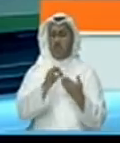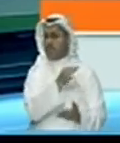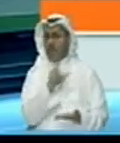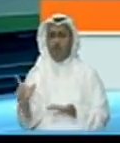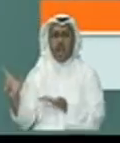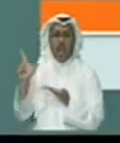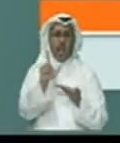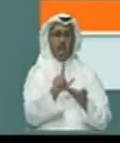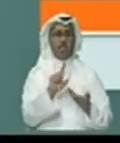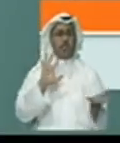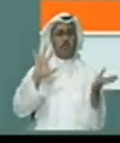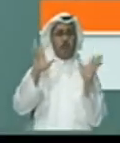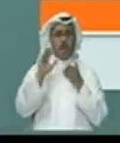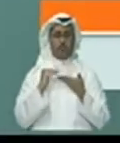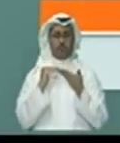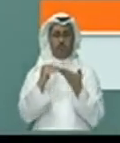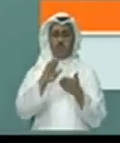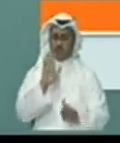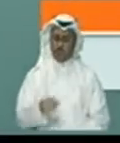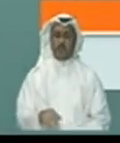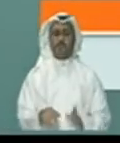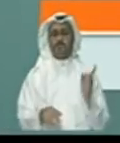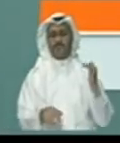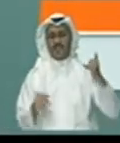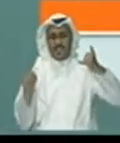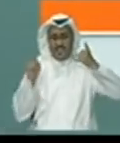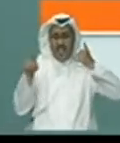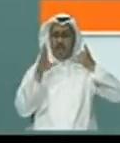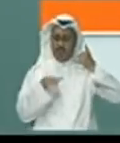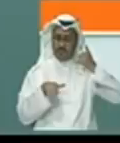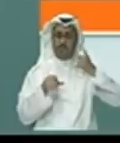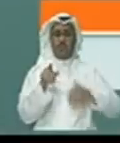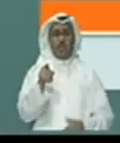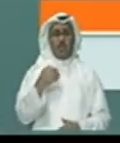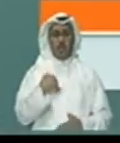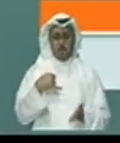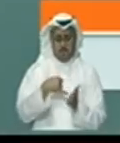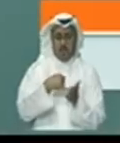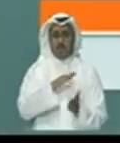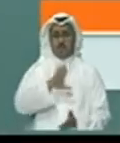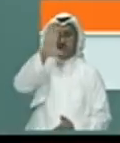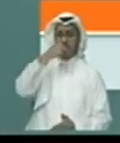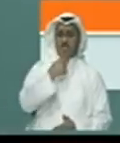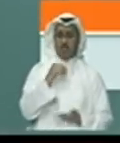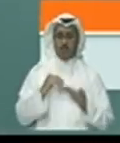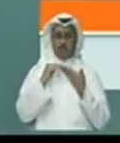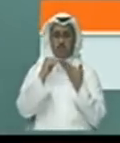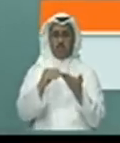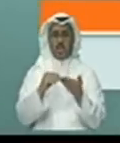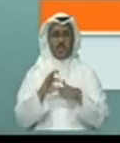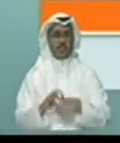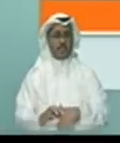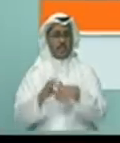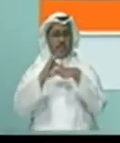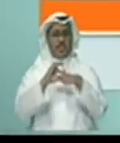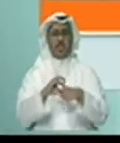العالم. أبرز المسائل التي قدمتها المملكة السعودية من خلال مركز الملك سلمان للإغاثة والأعمال الإنسانية